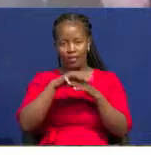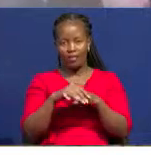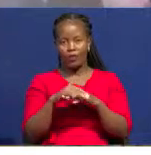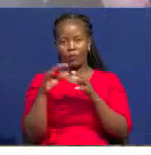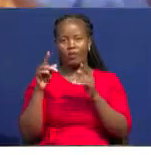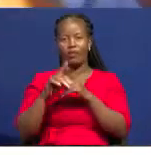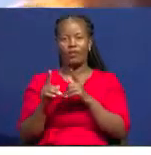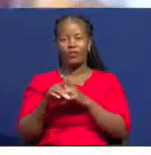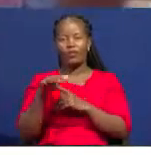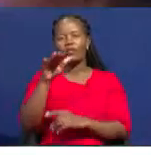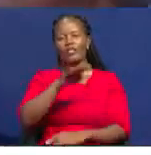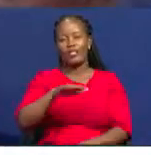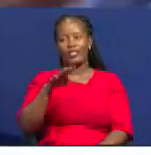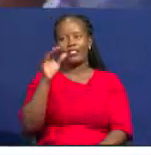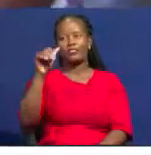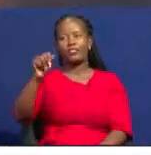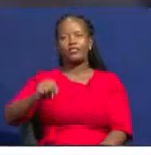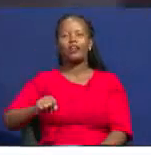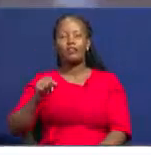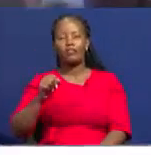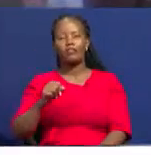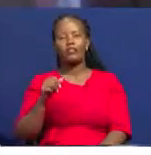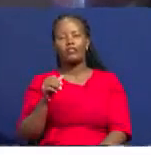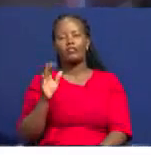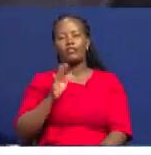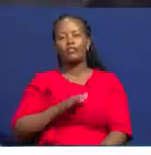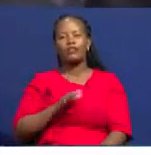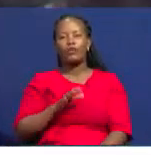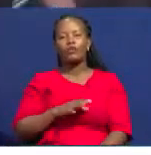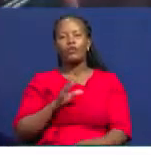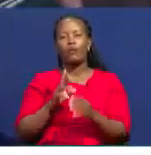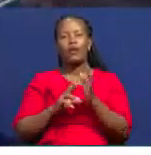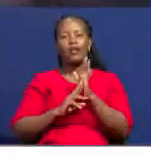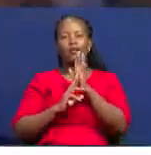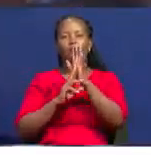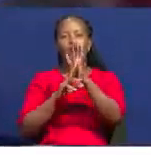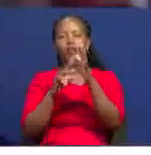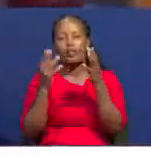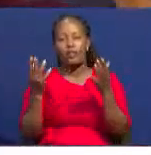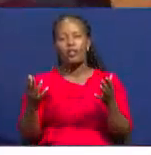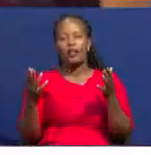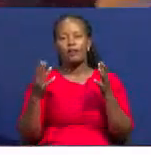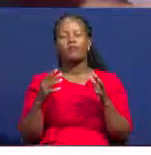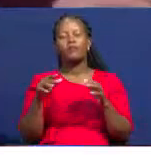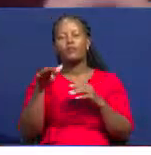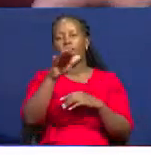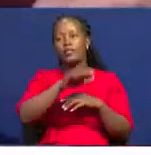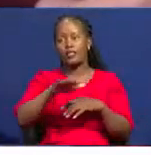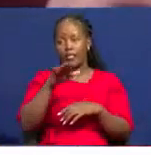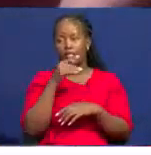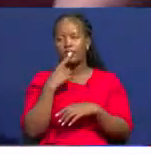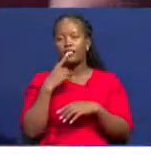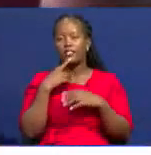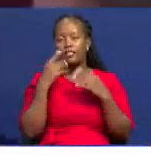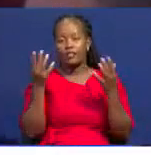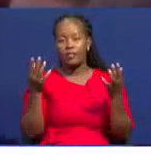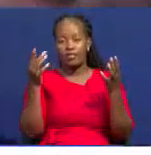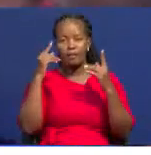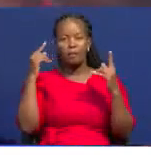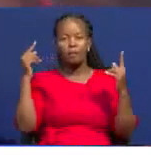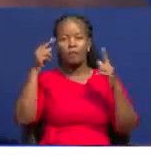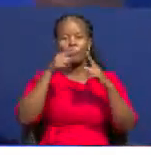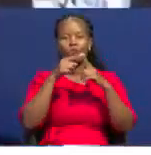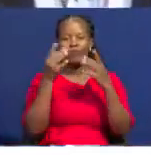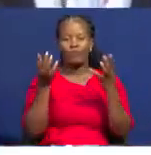Borotion eneo la Kipkelion Mashariki, mwakilishi wa kina mama katika kaunti hiyo Beatrice Kemei alisema lengo hasa ni